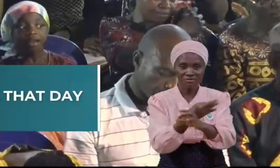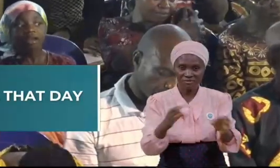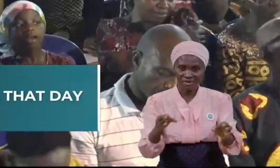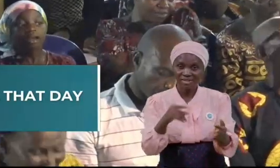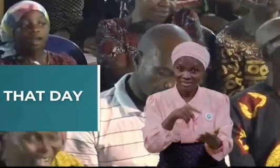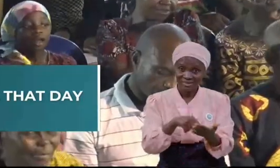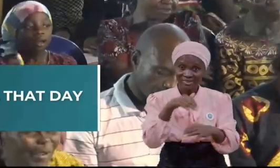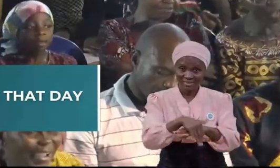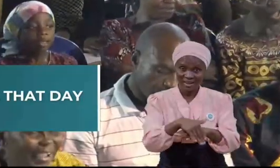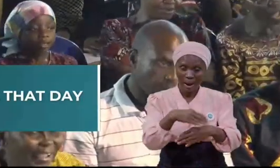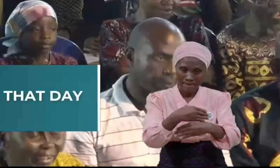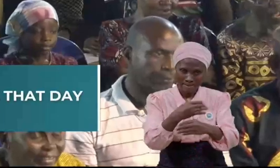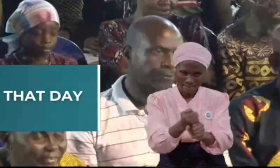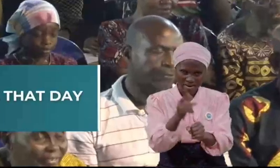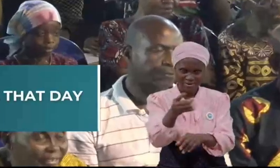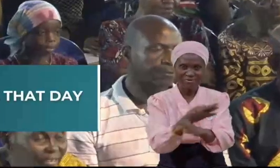Amen.